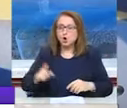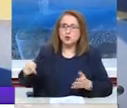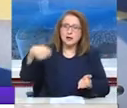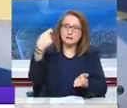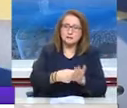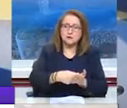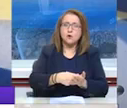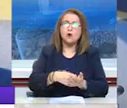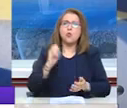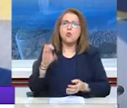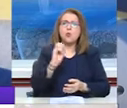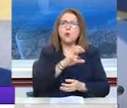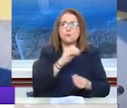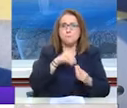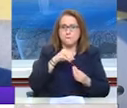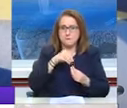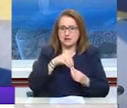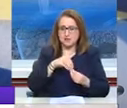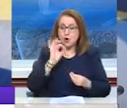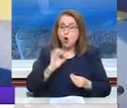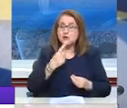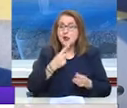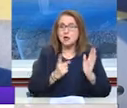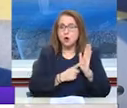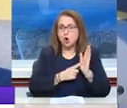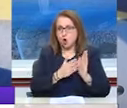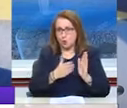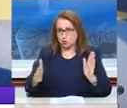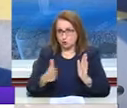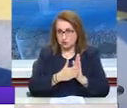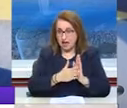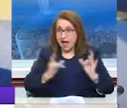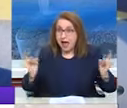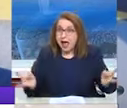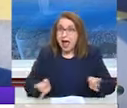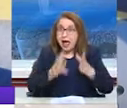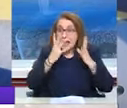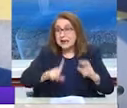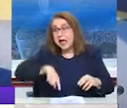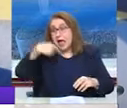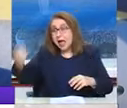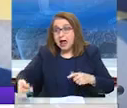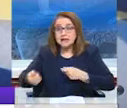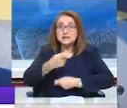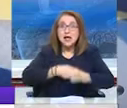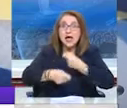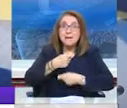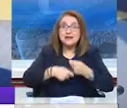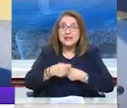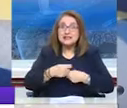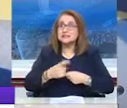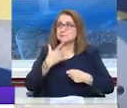Πάσχα στις προβλεπόμενες από τον νόμο προθεσμίες. Στην περίπτωση κατά την οποία η εργασιακή σχέση των